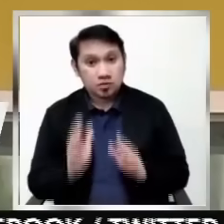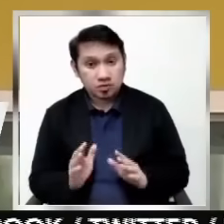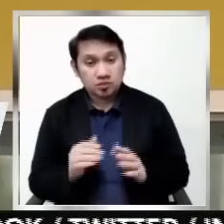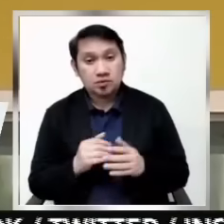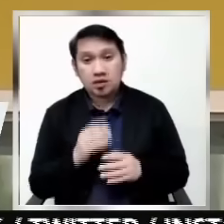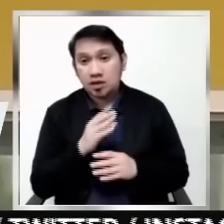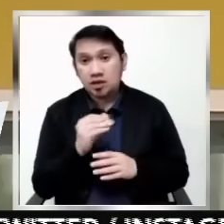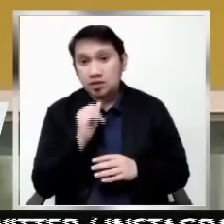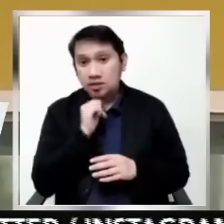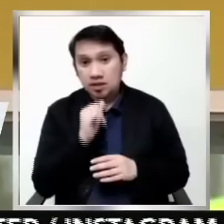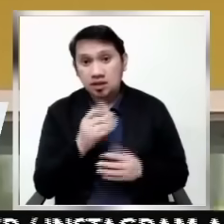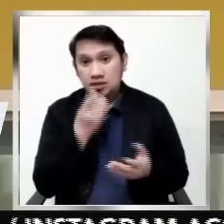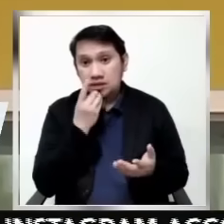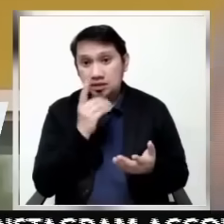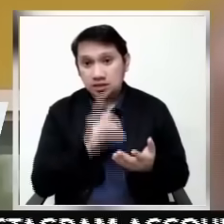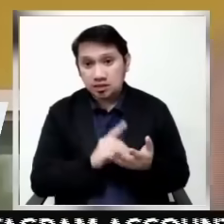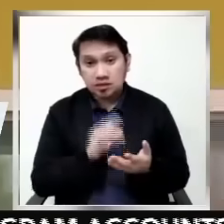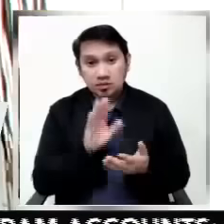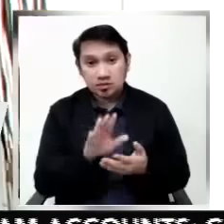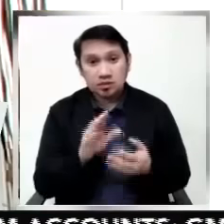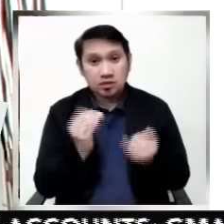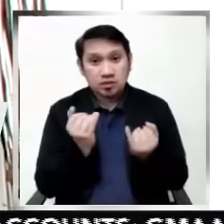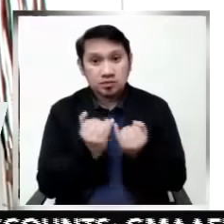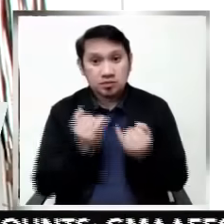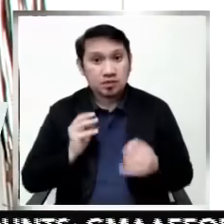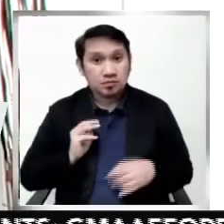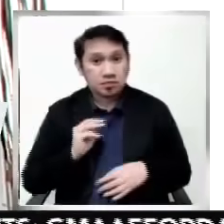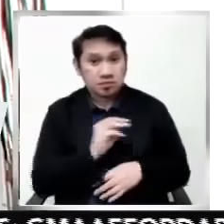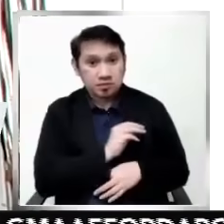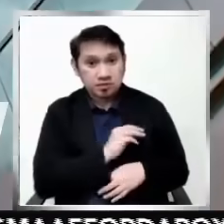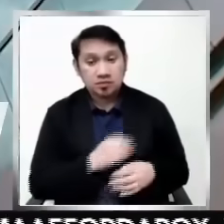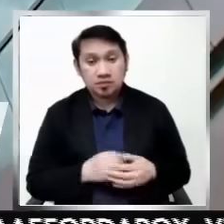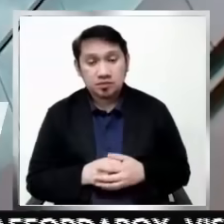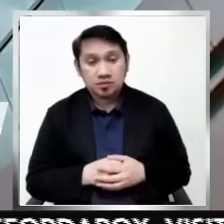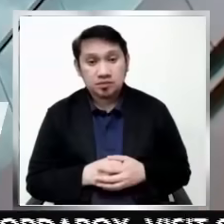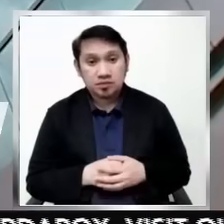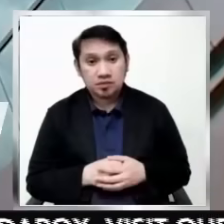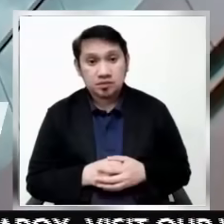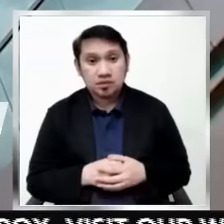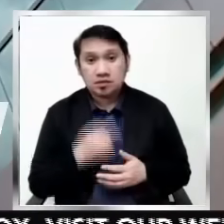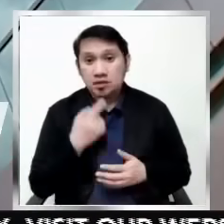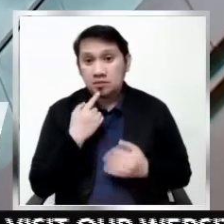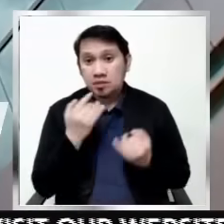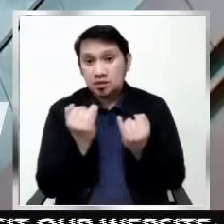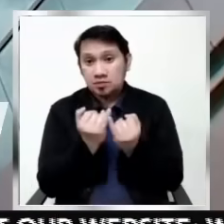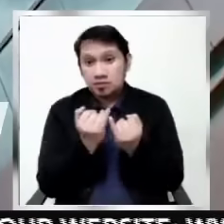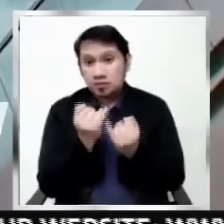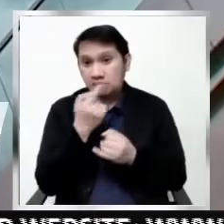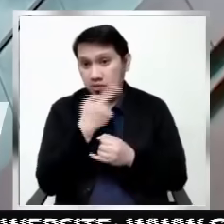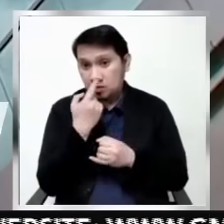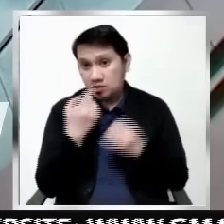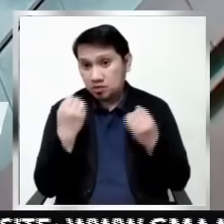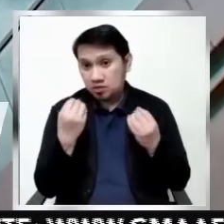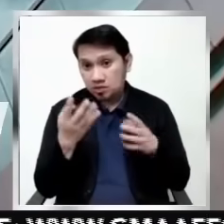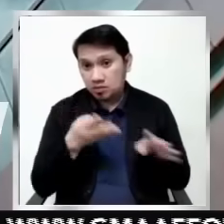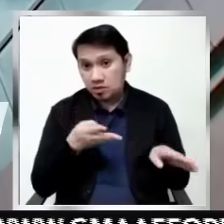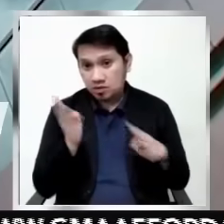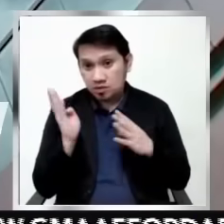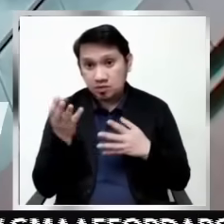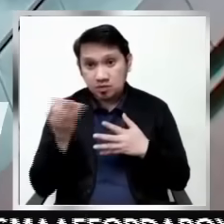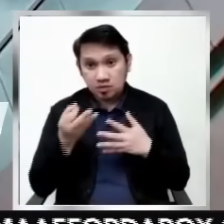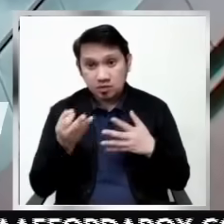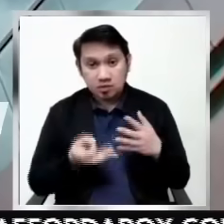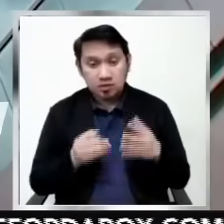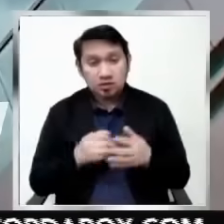ang datos ng kanilang mga PhilHealth members sa kanilang mga server. Sabi ngayon ng PhilHealth, dahil karamihan sa mga na-upload na files ay ID at